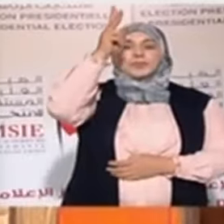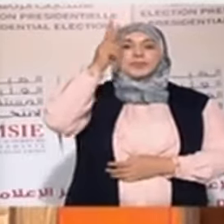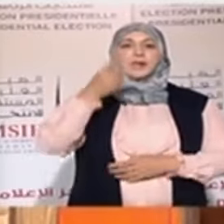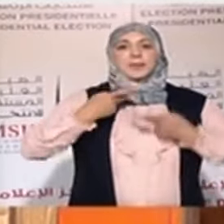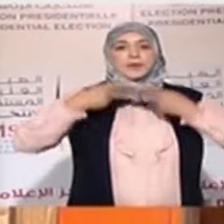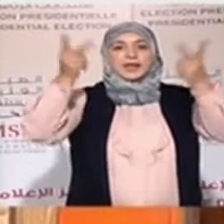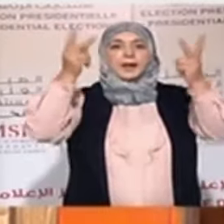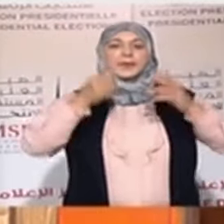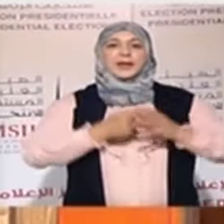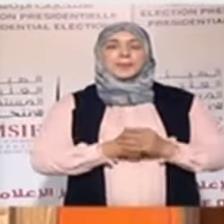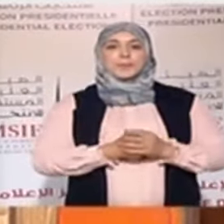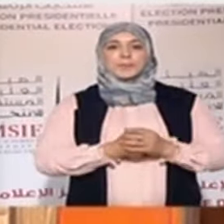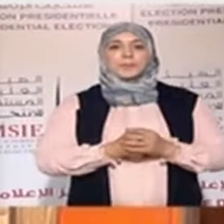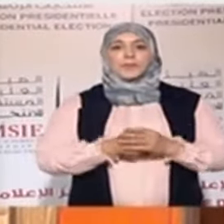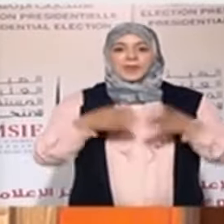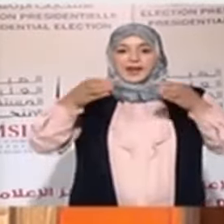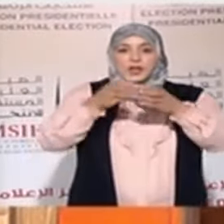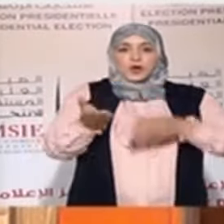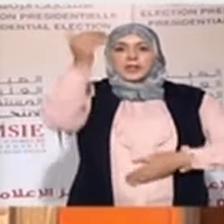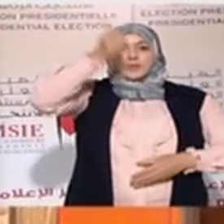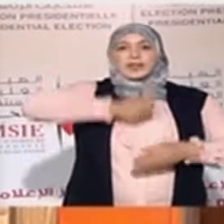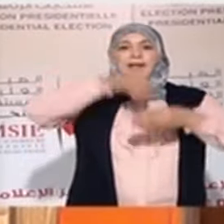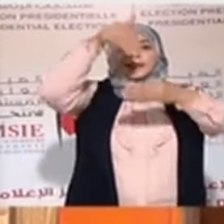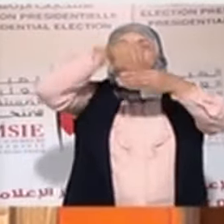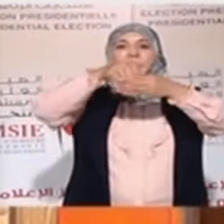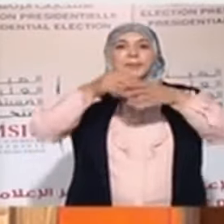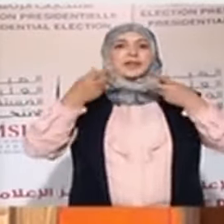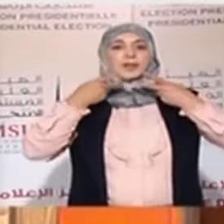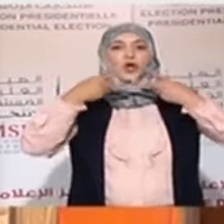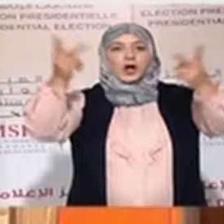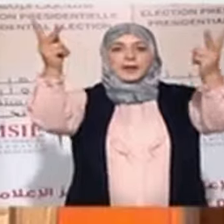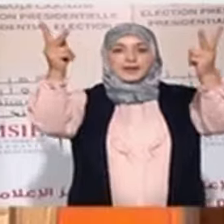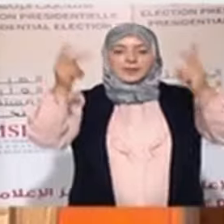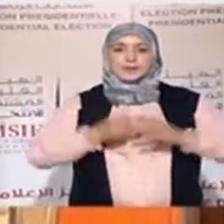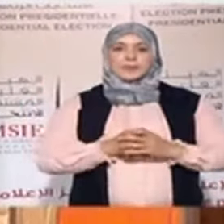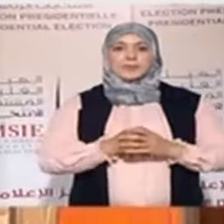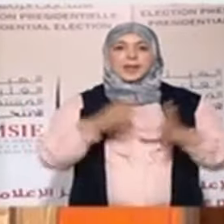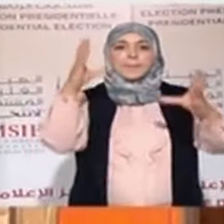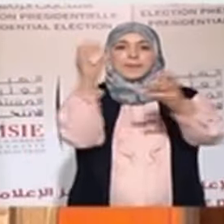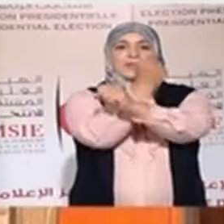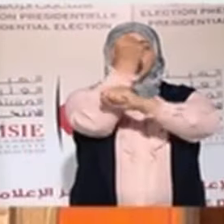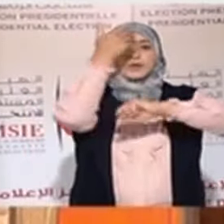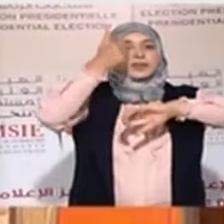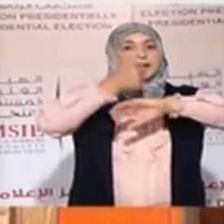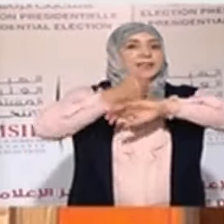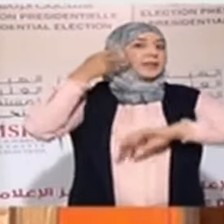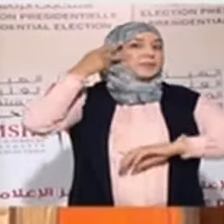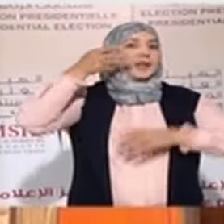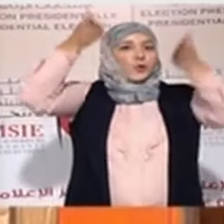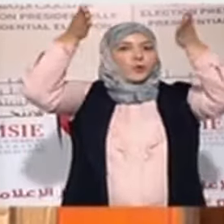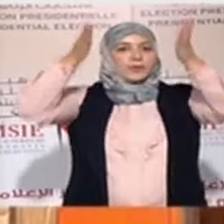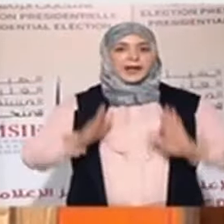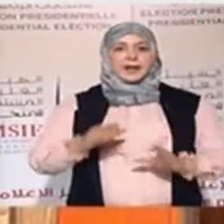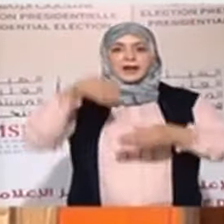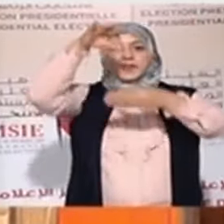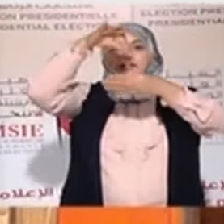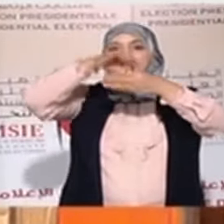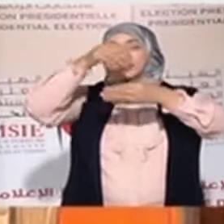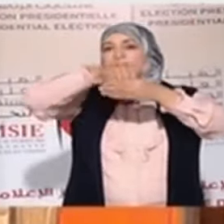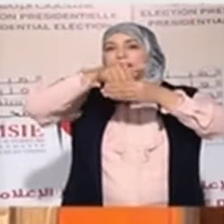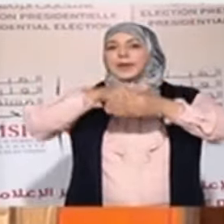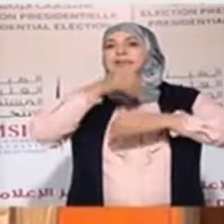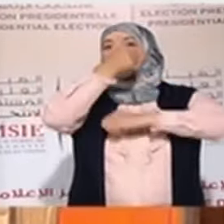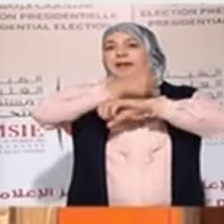بها، تصرح الهيئة العليا المستقلة للانتخابات بفوزه نهائياً في الانتخابات